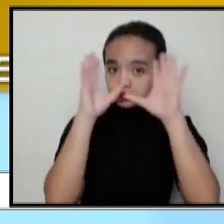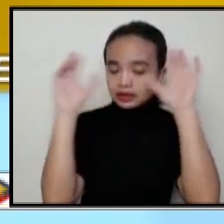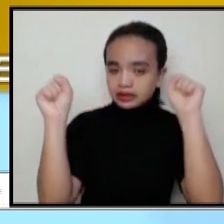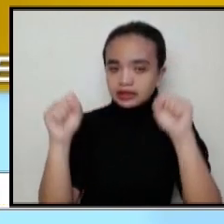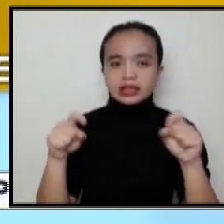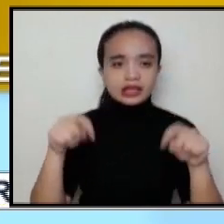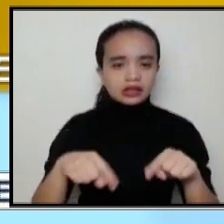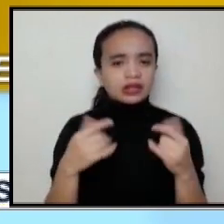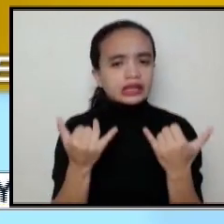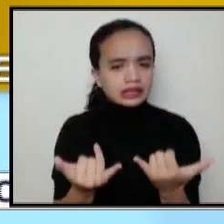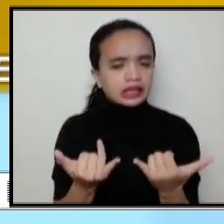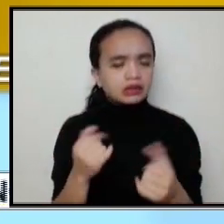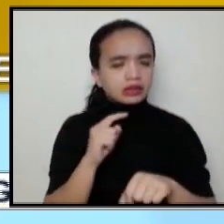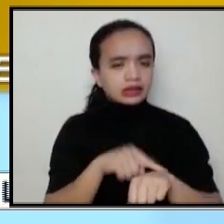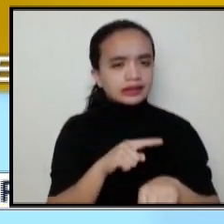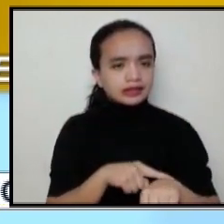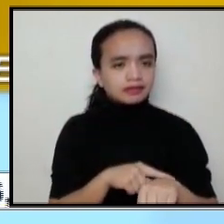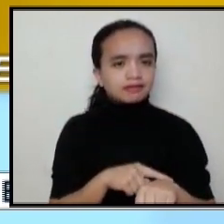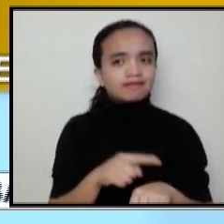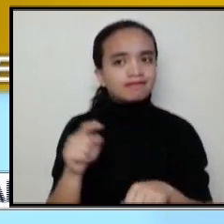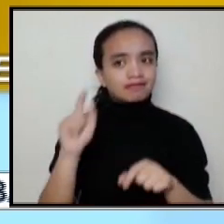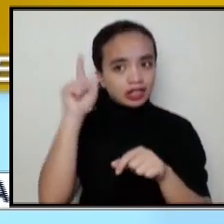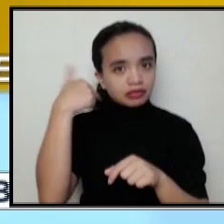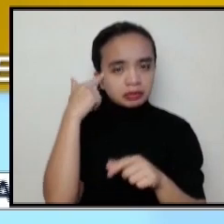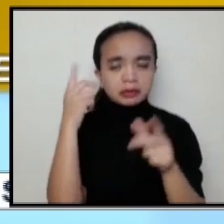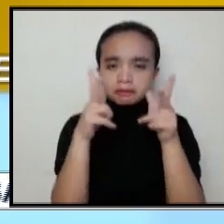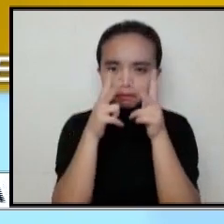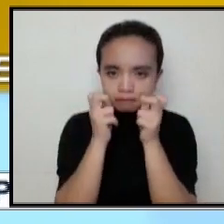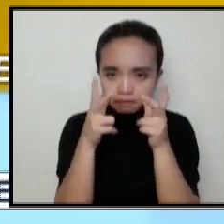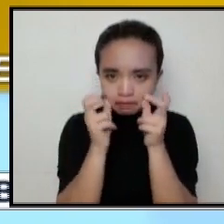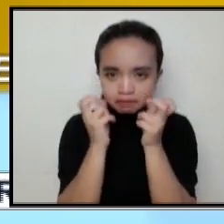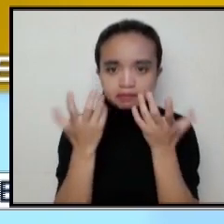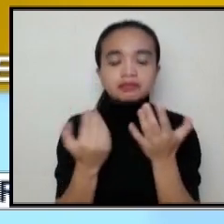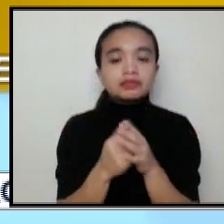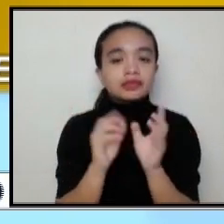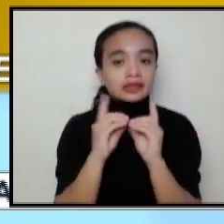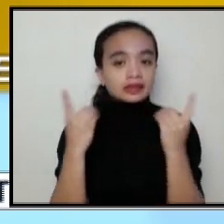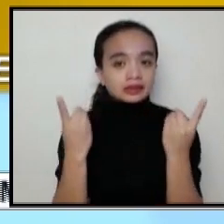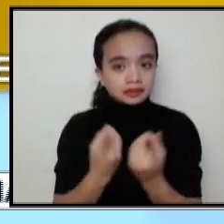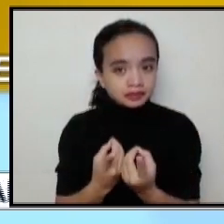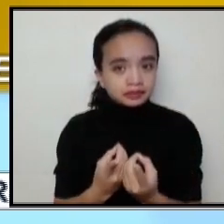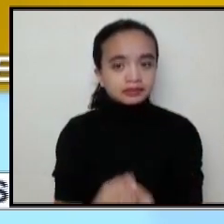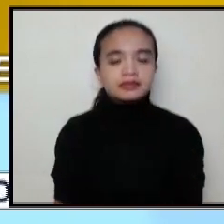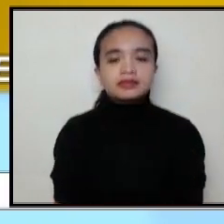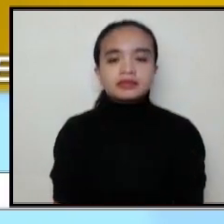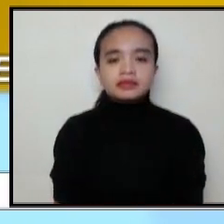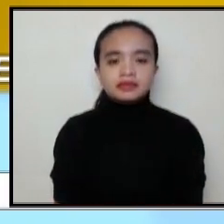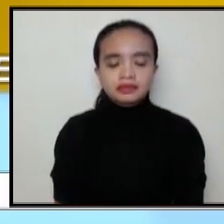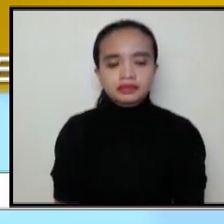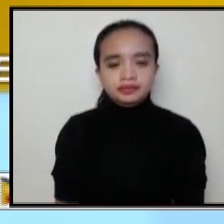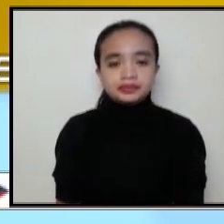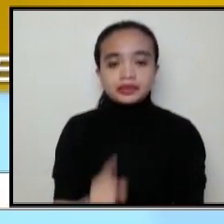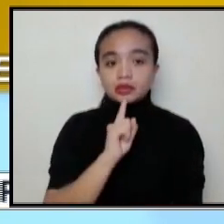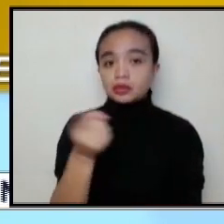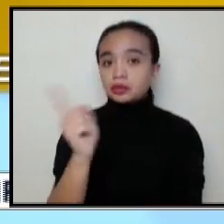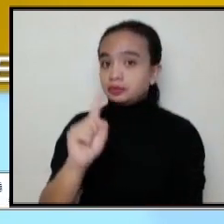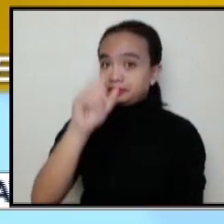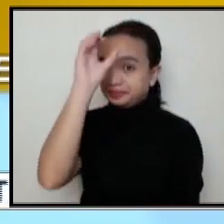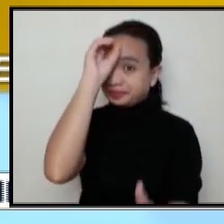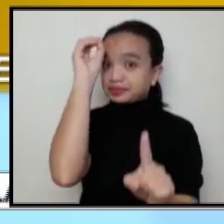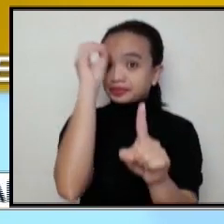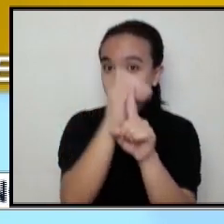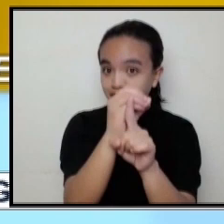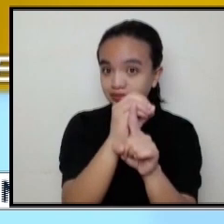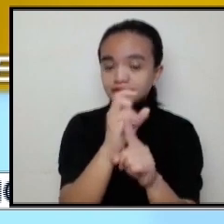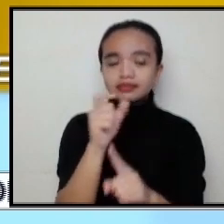talaga nakikinig po yung ating gobyerno, yung ating departamento, and ang ultimate objective po natin is magsama-sama